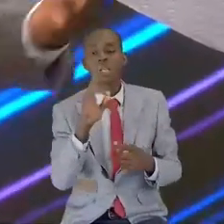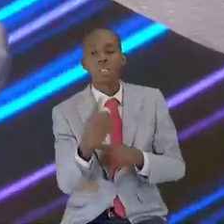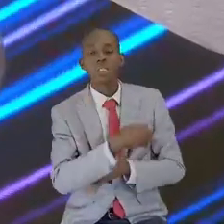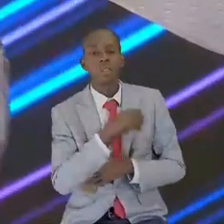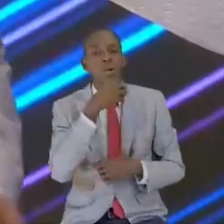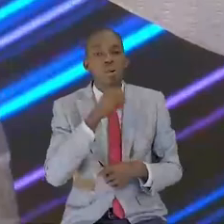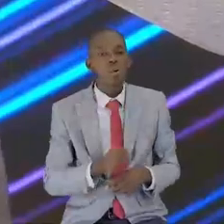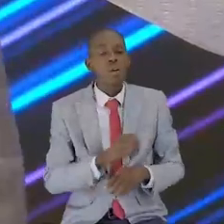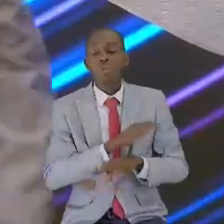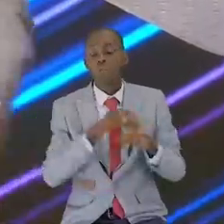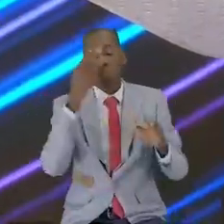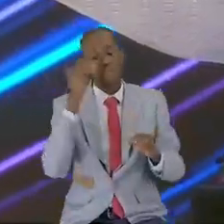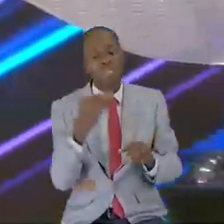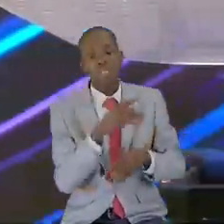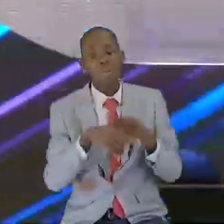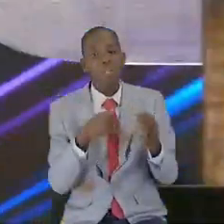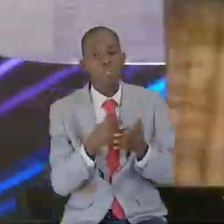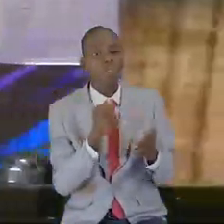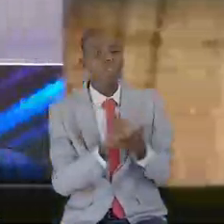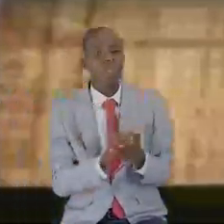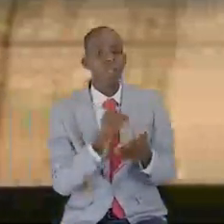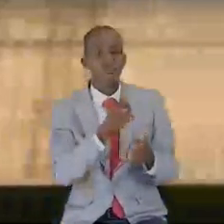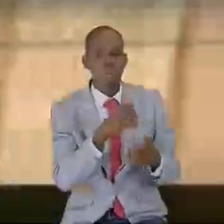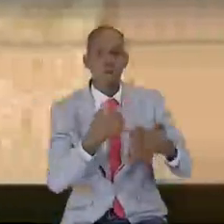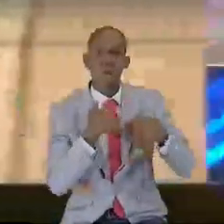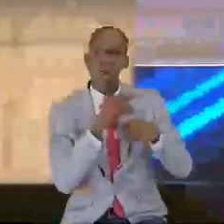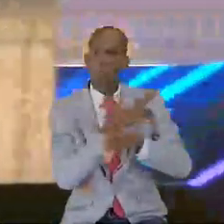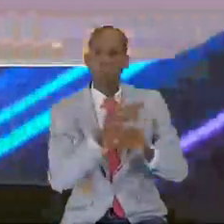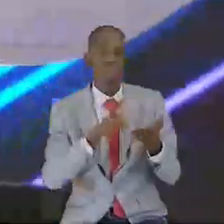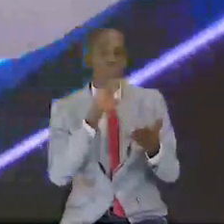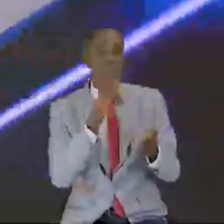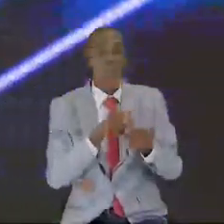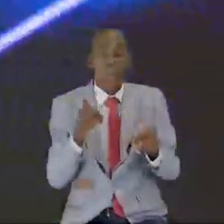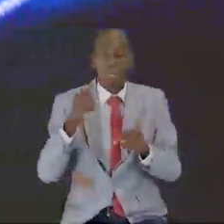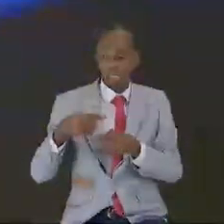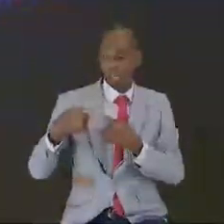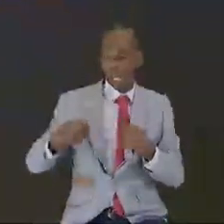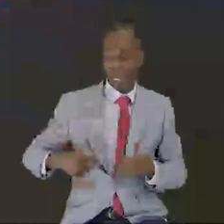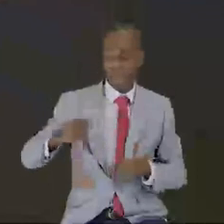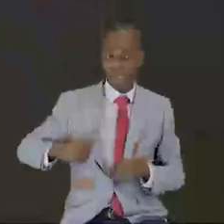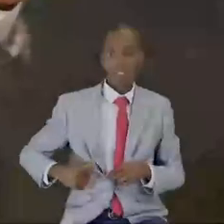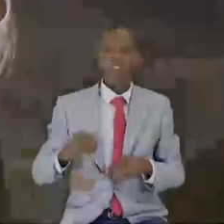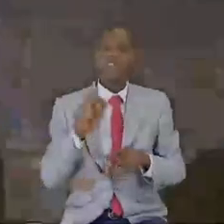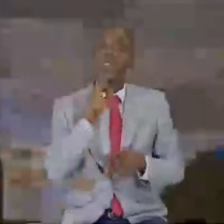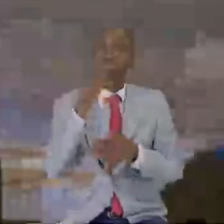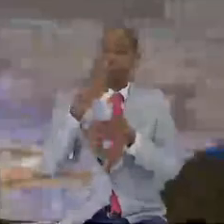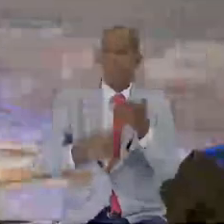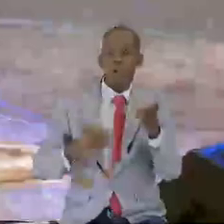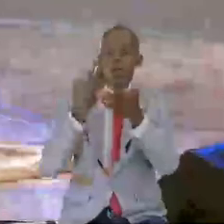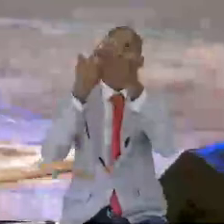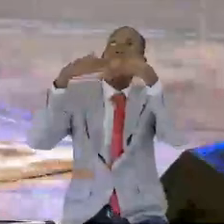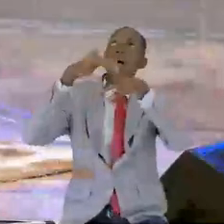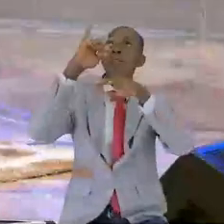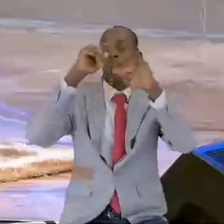rien du tout, ça n'a aucune gloire. C'est la circoncision du cœur. Et c'est ce que le Père Céleste a